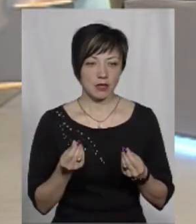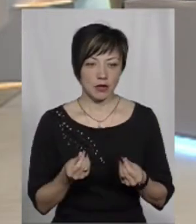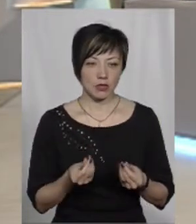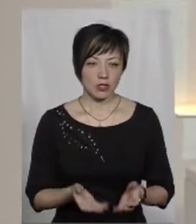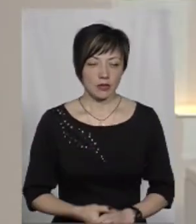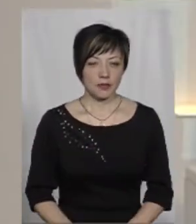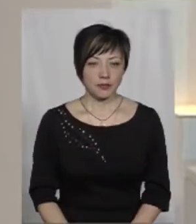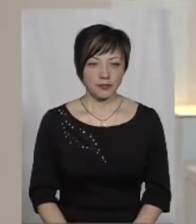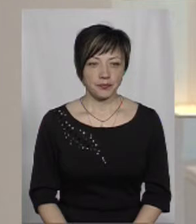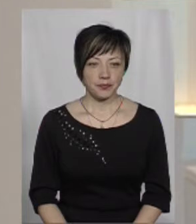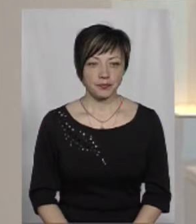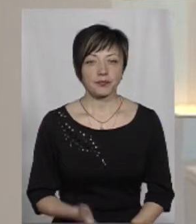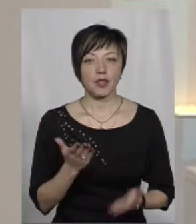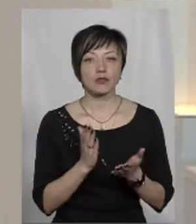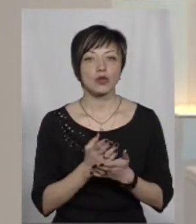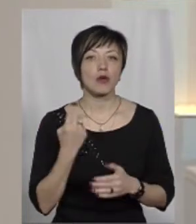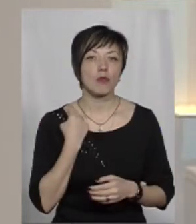гроші. Якщо є борг?